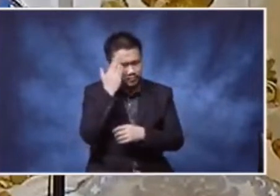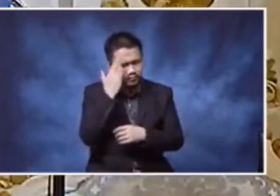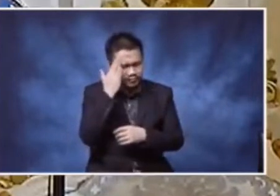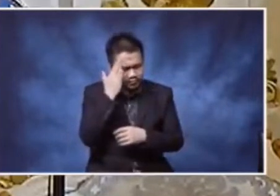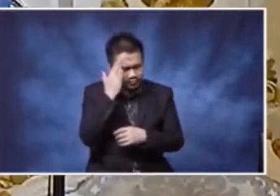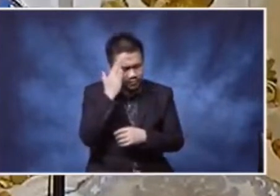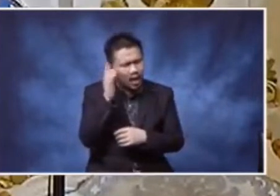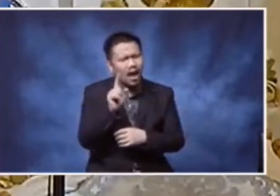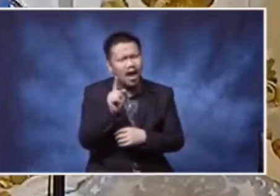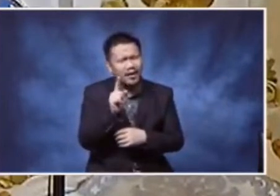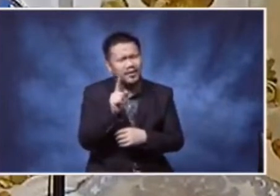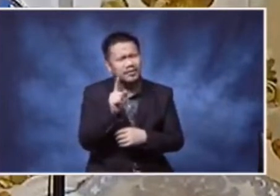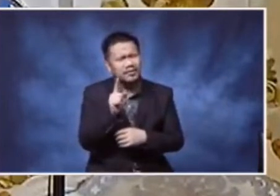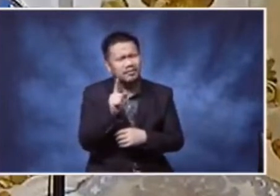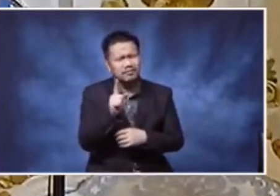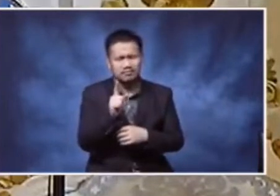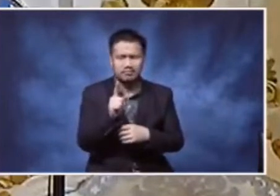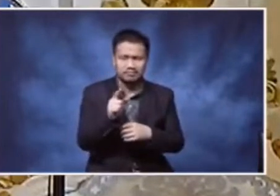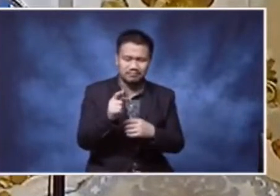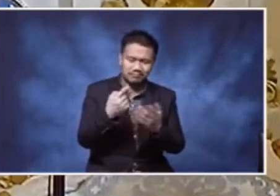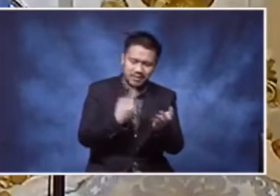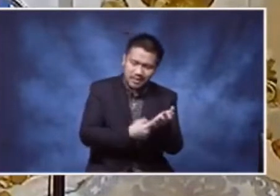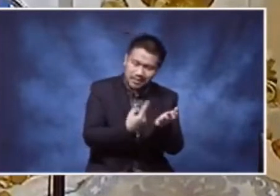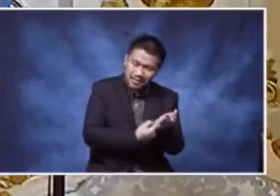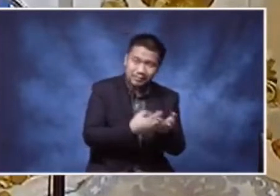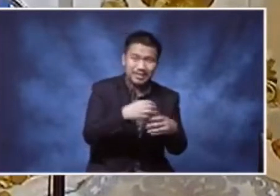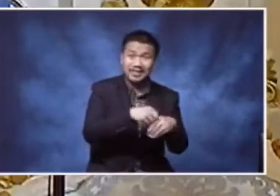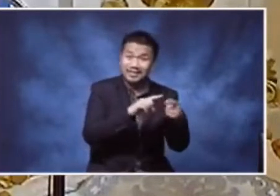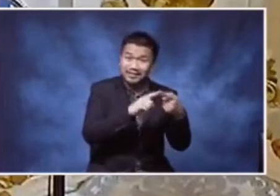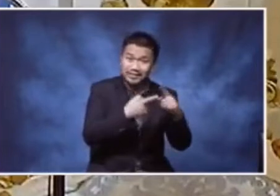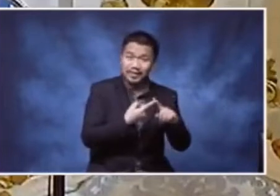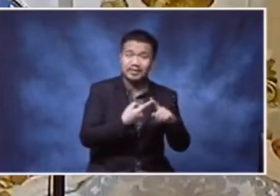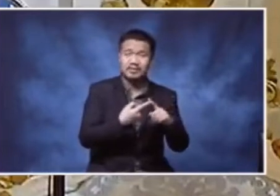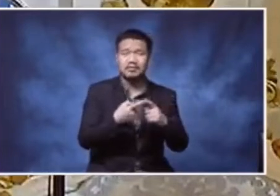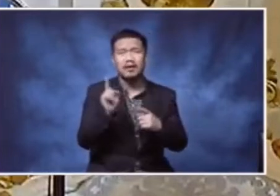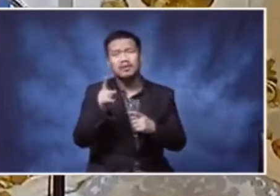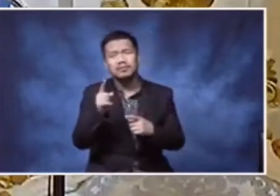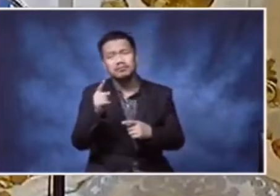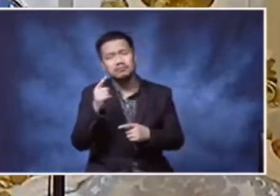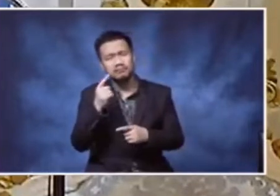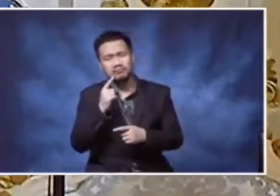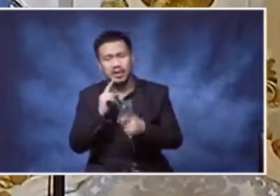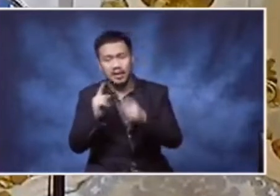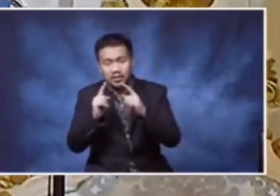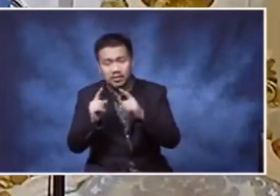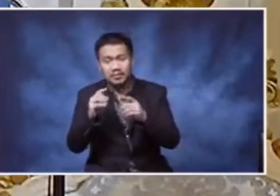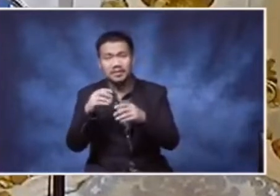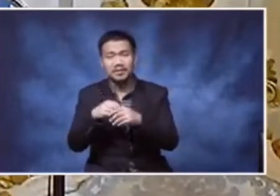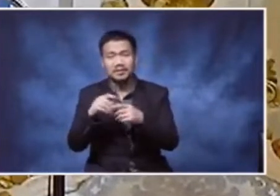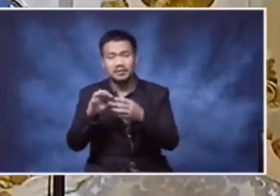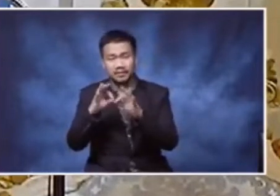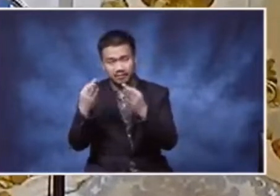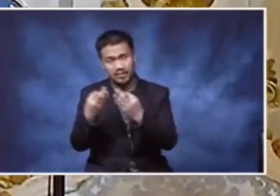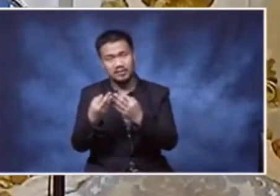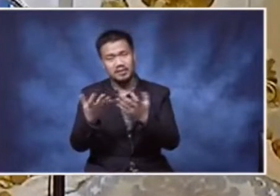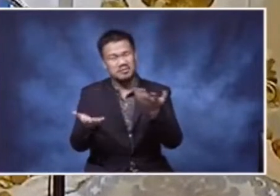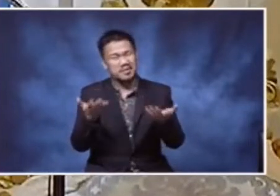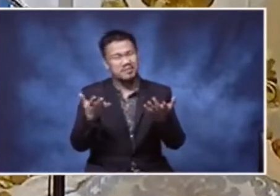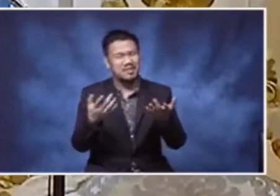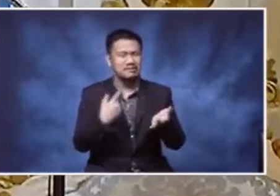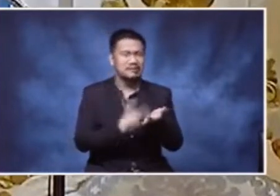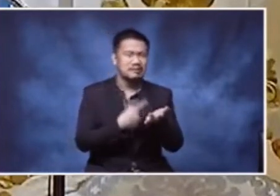bang pinag-uusapan natin sa mga kaibigan natin, sa mga pamilya natin? Baka